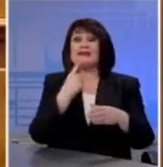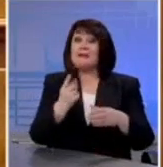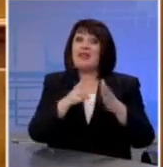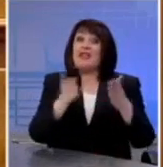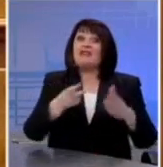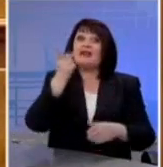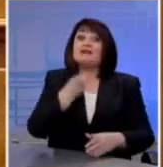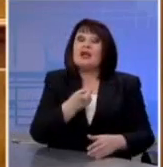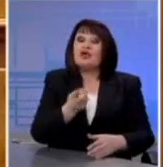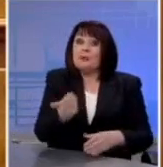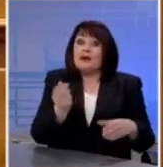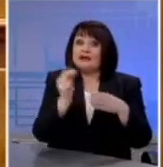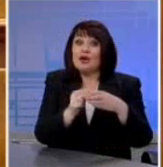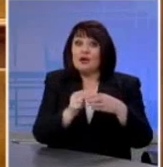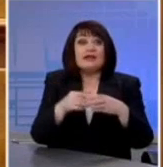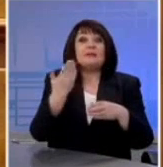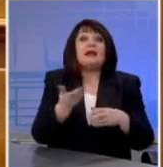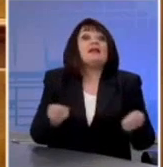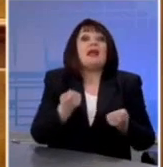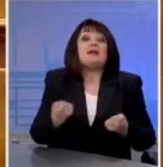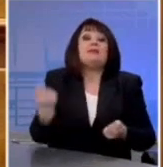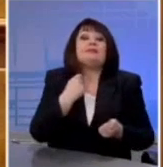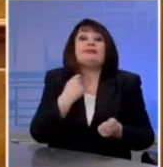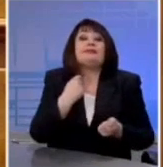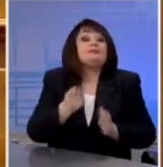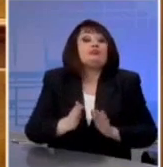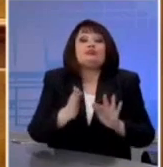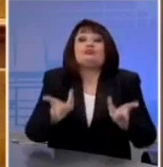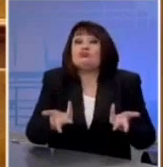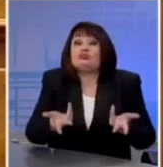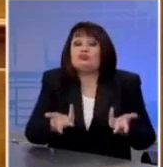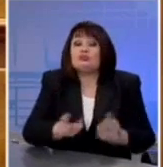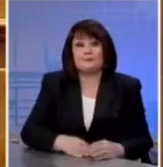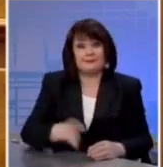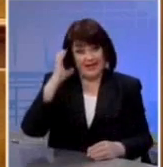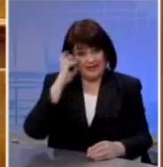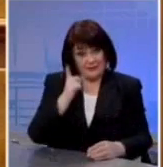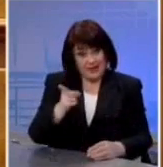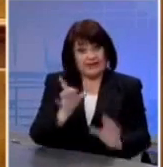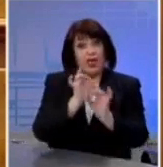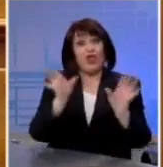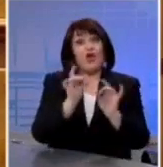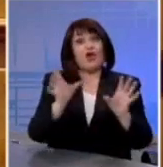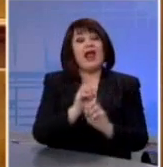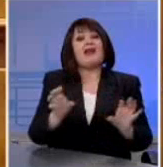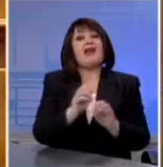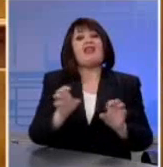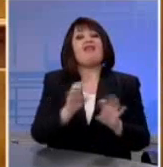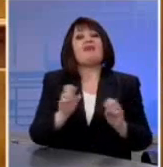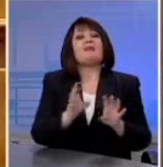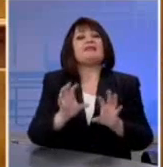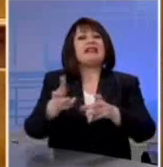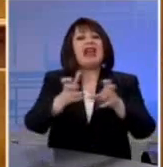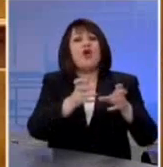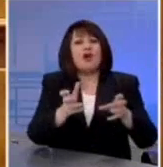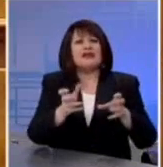Τι έγινε? Το χάσατε στο δρόμο? Θα σας θυμίσω την δωρεάν τηλεθέαση που είχατε πρωί, μεσημέρι και βράδυ.